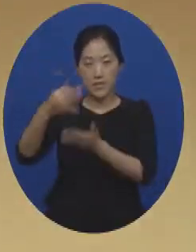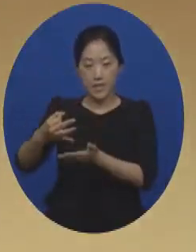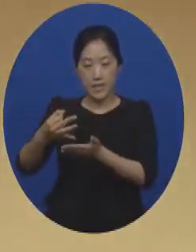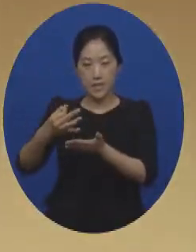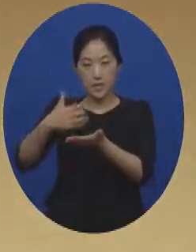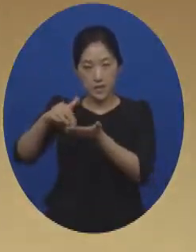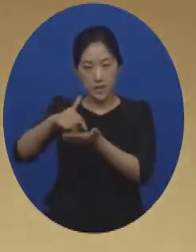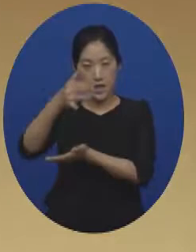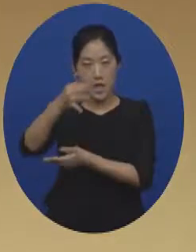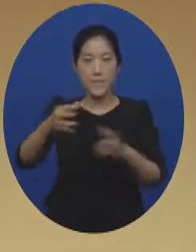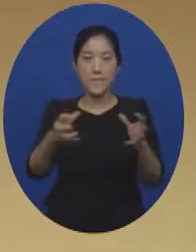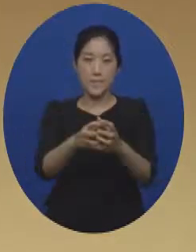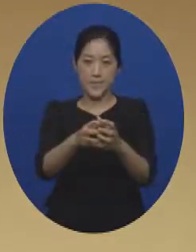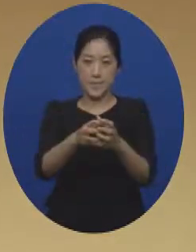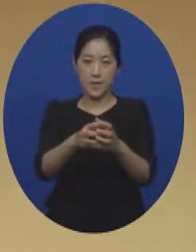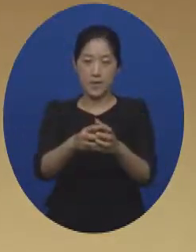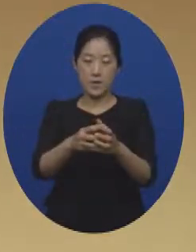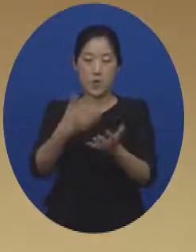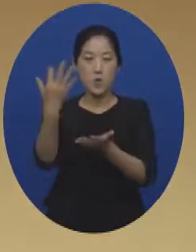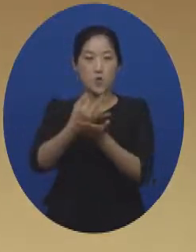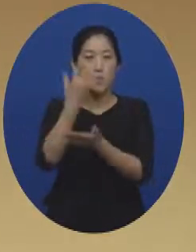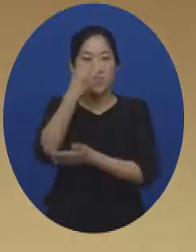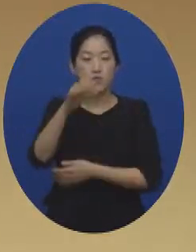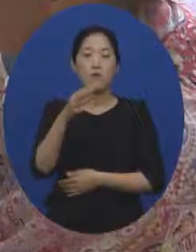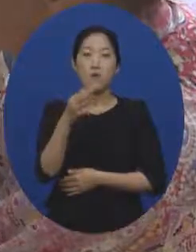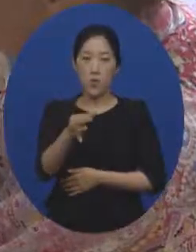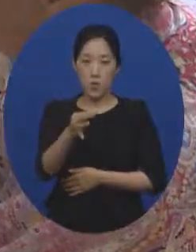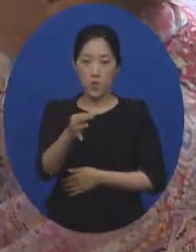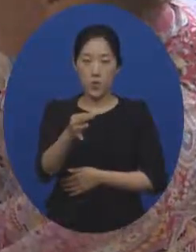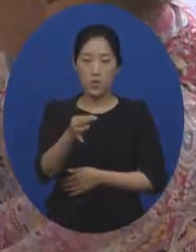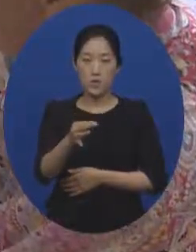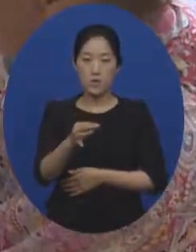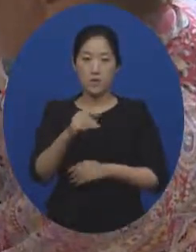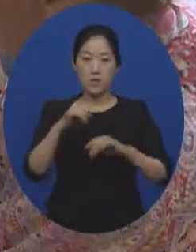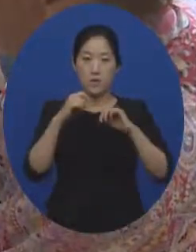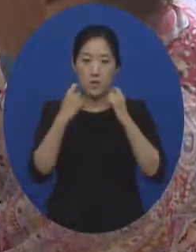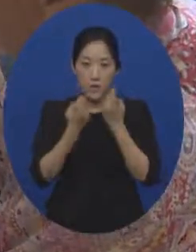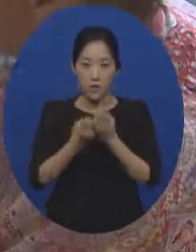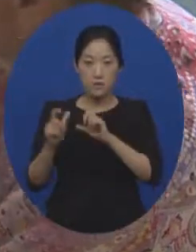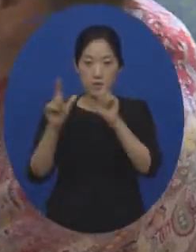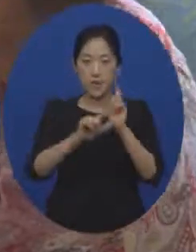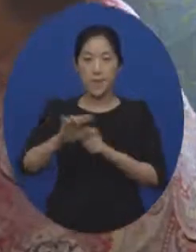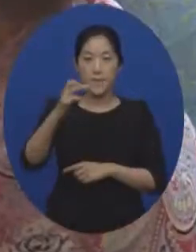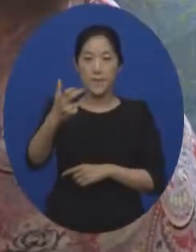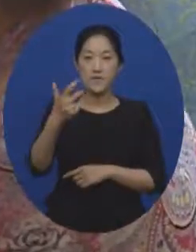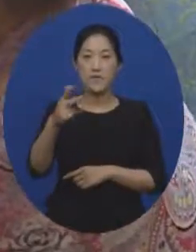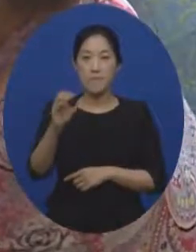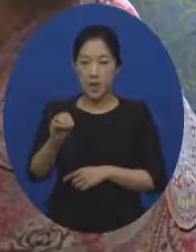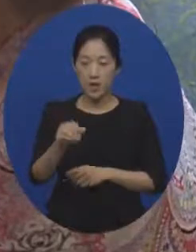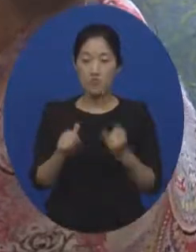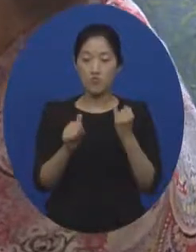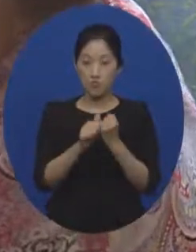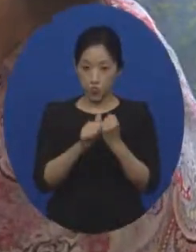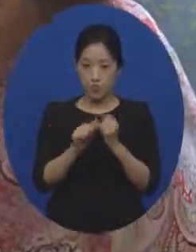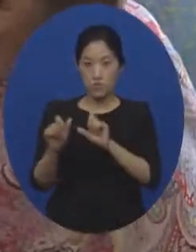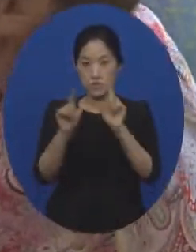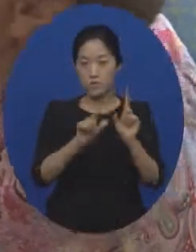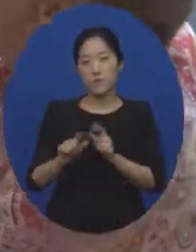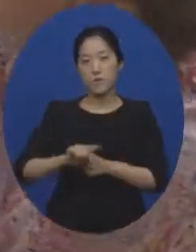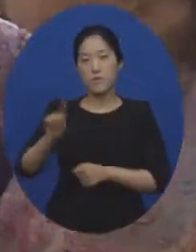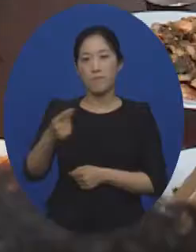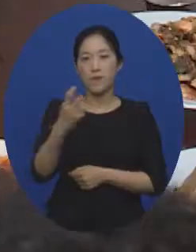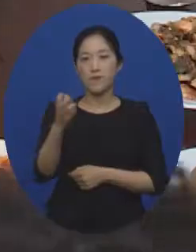재산의 소득 환산액을 합산한 소득 인정액이 단독가구의 경우 87만원 부부가구는